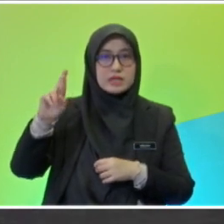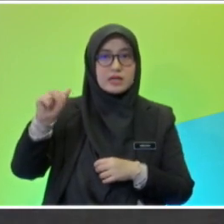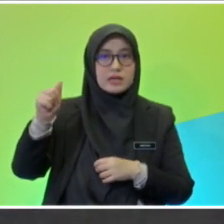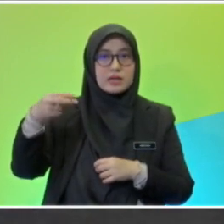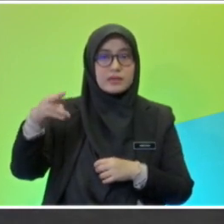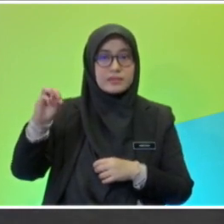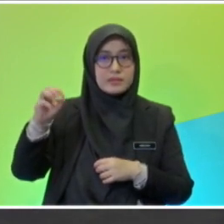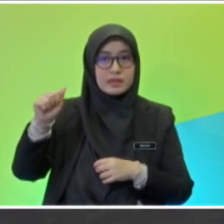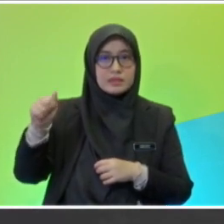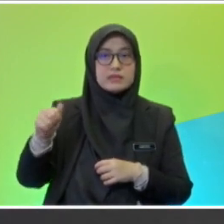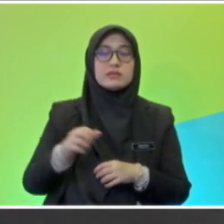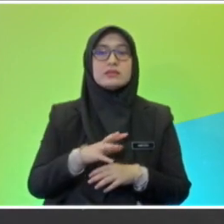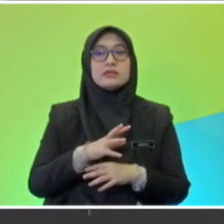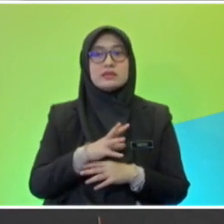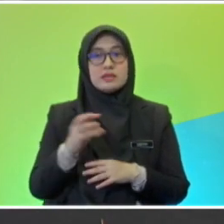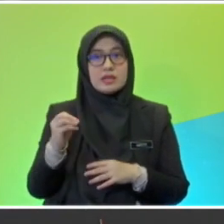ke Mekah